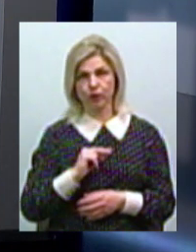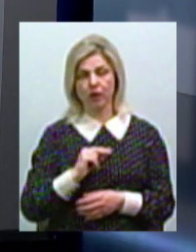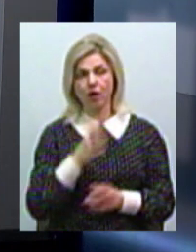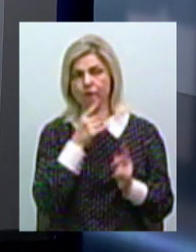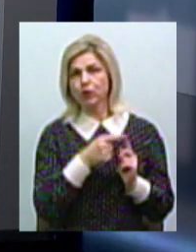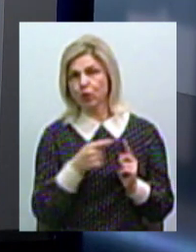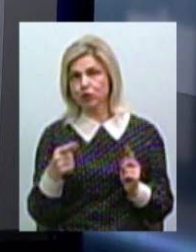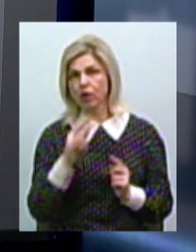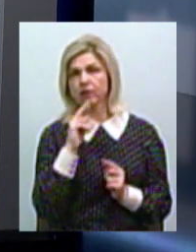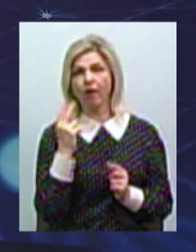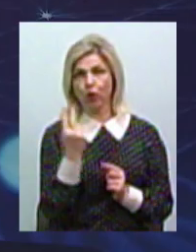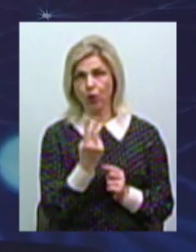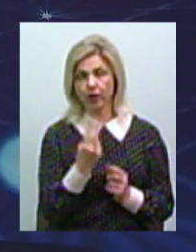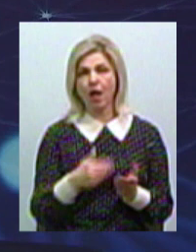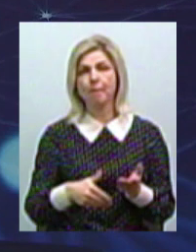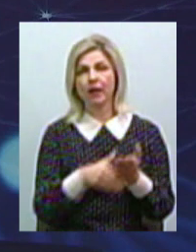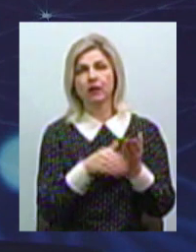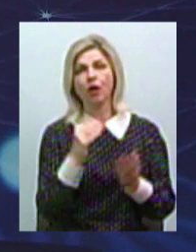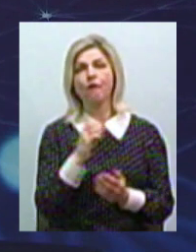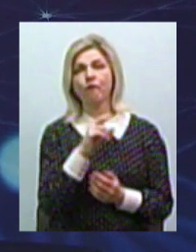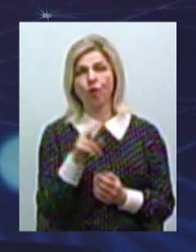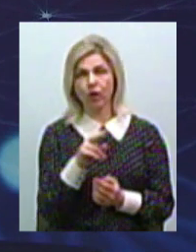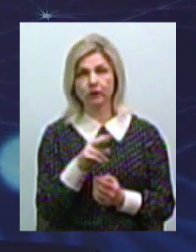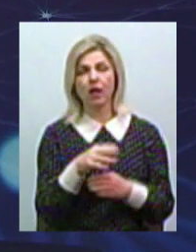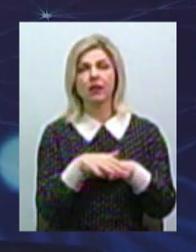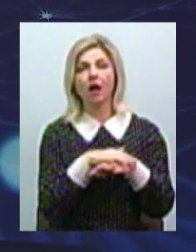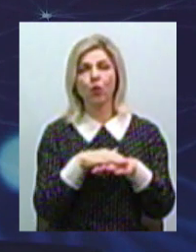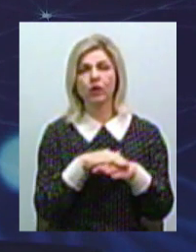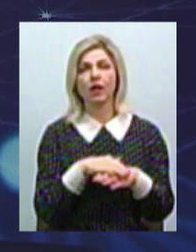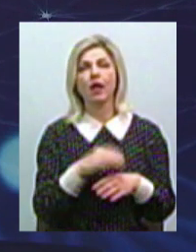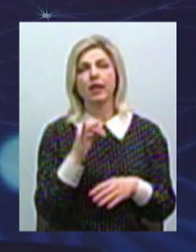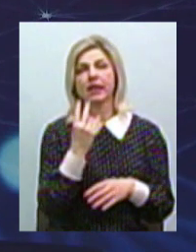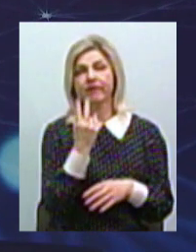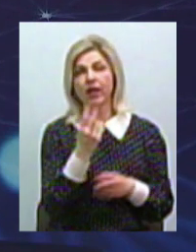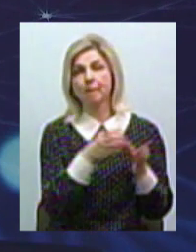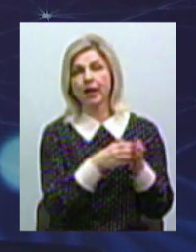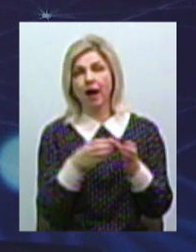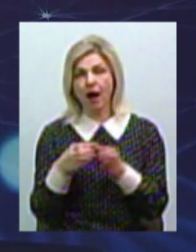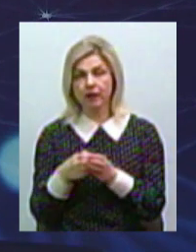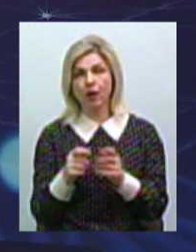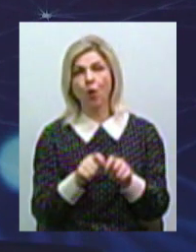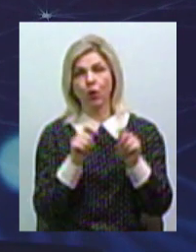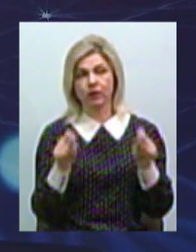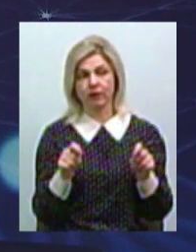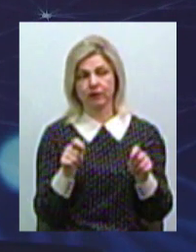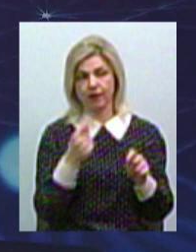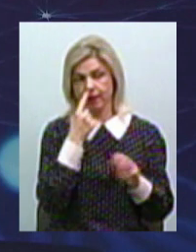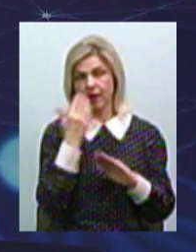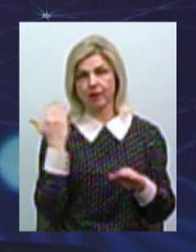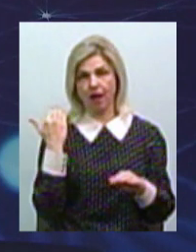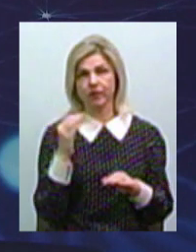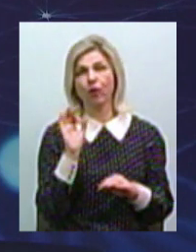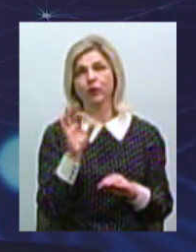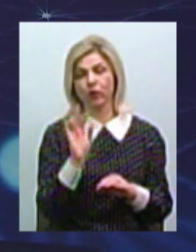протягом 2 років за підтримки фонду ООН у галузі народонаселення. І 2 мобільні бригади відкрилися от буквально нещодавно, в жовтні,